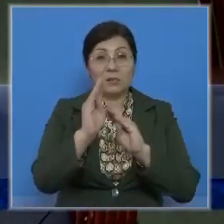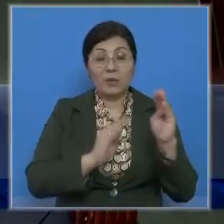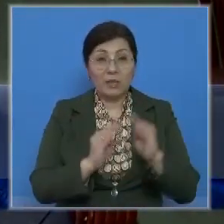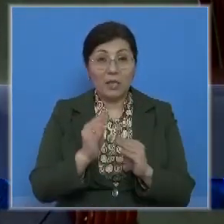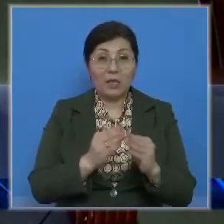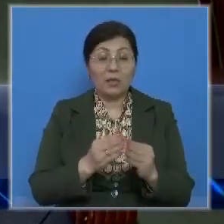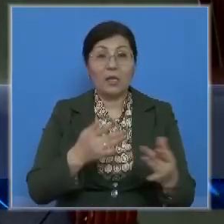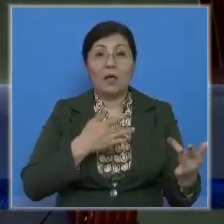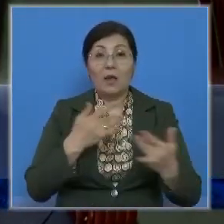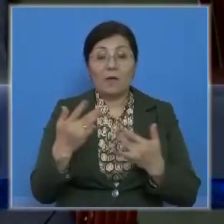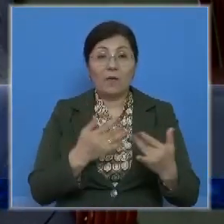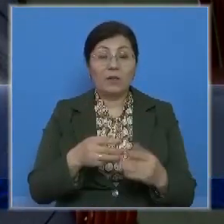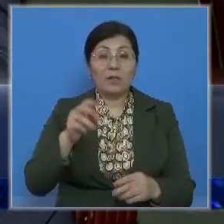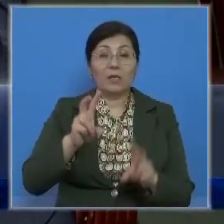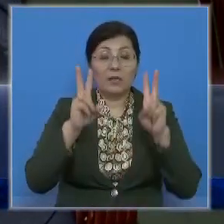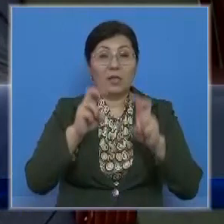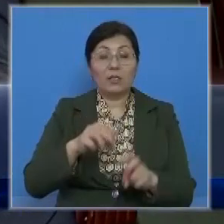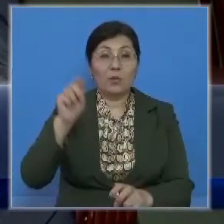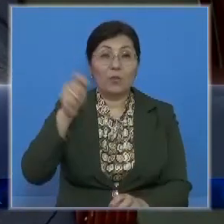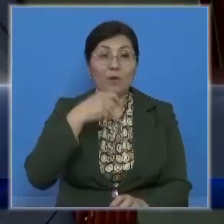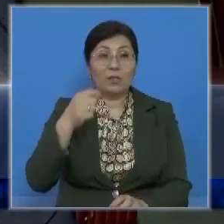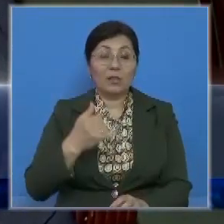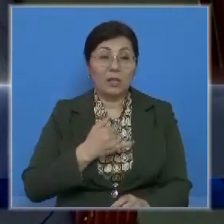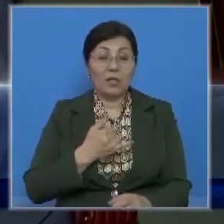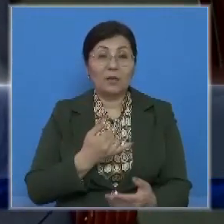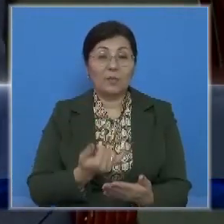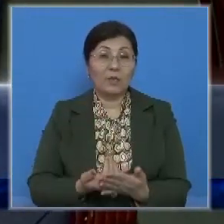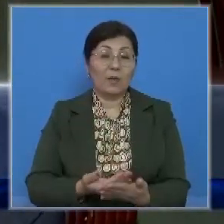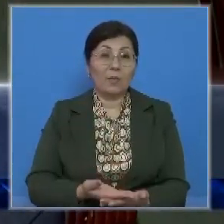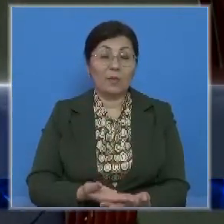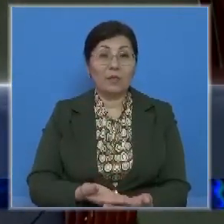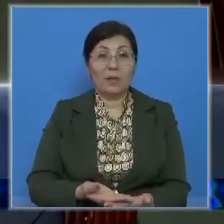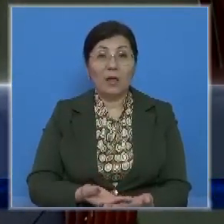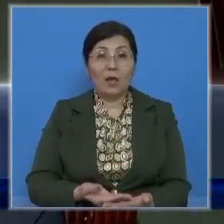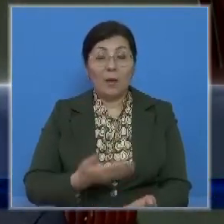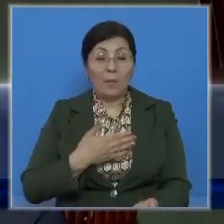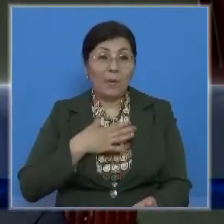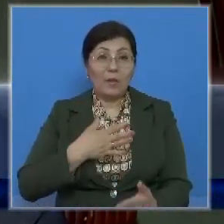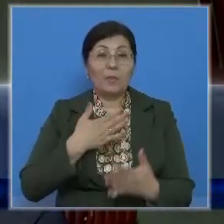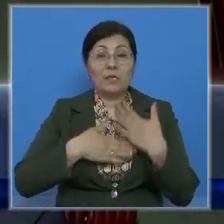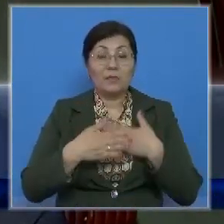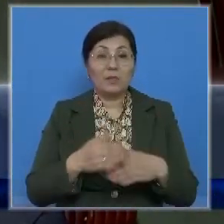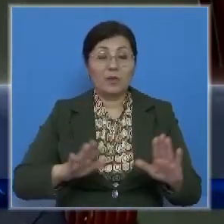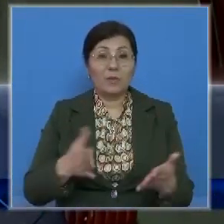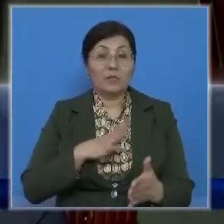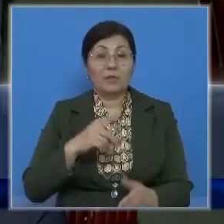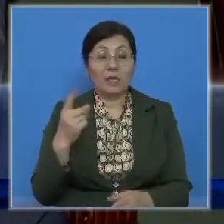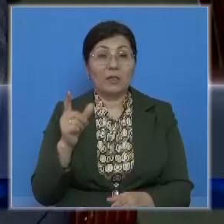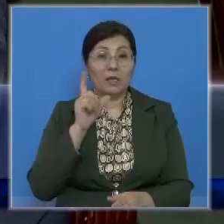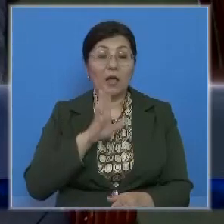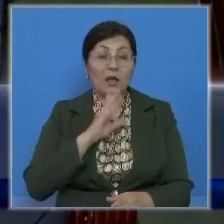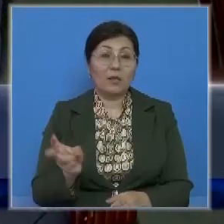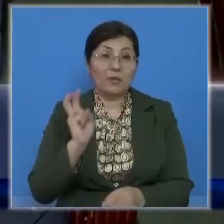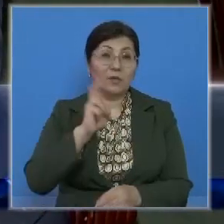будто бы сами очутились на войне, говорили они. Для нас это очень важно, слышать комплименты от наших зрителей. Был случай у нас однажды, когда одна девочка приходила